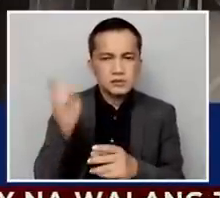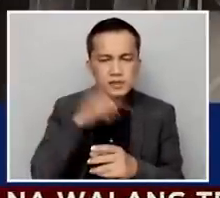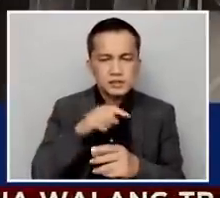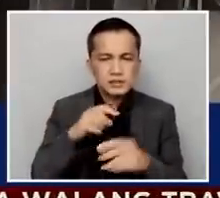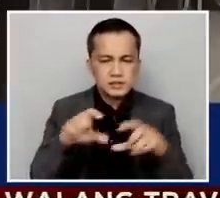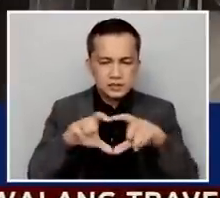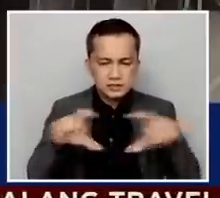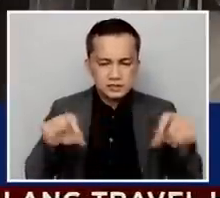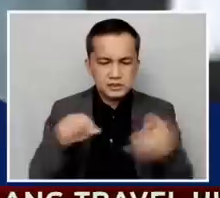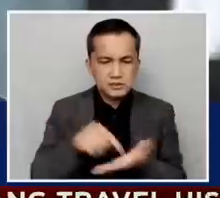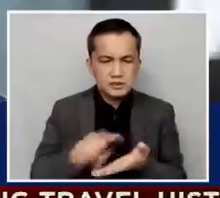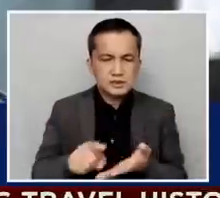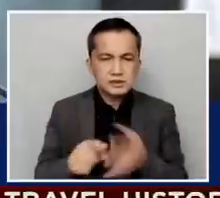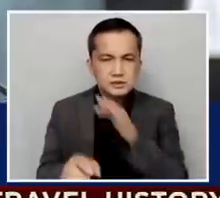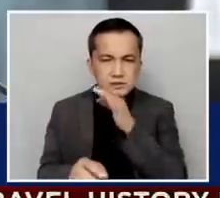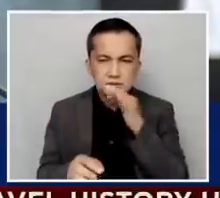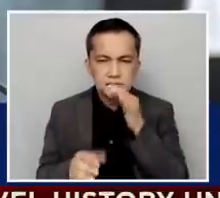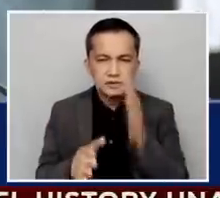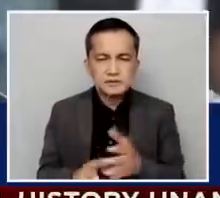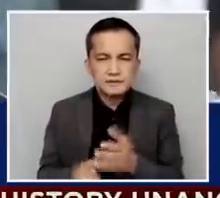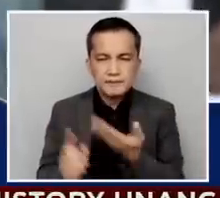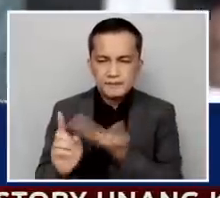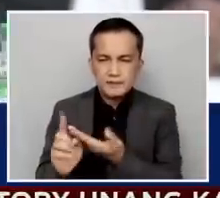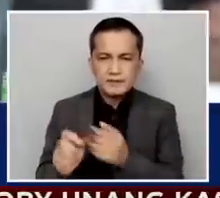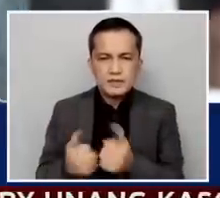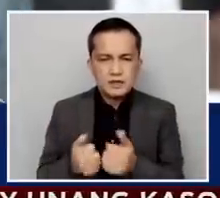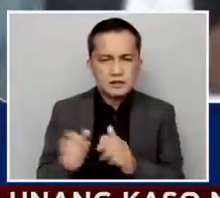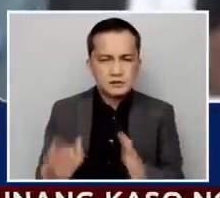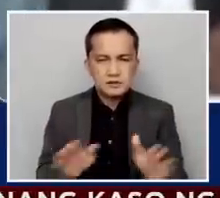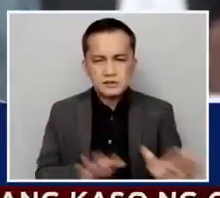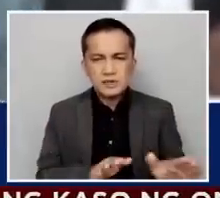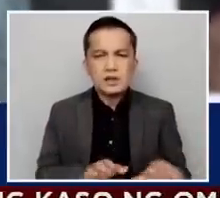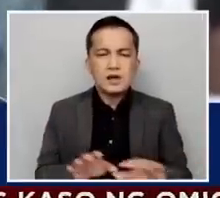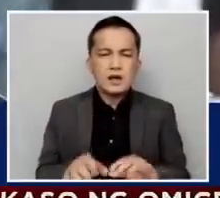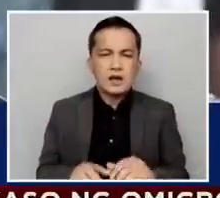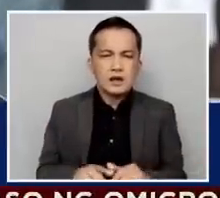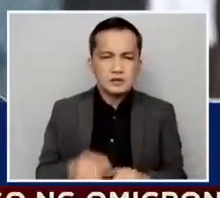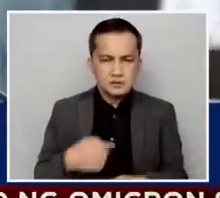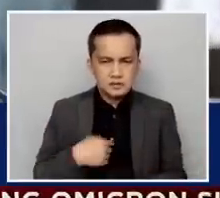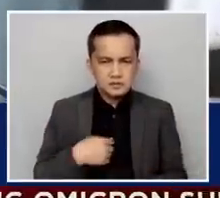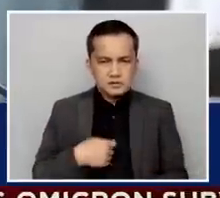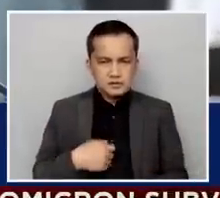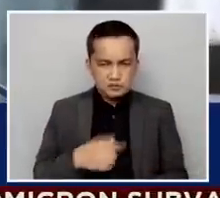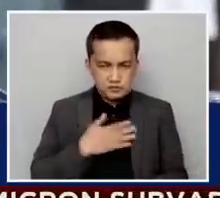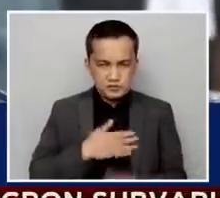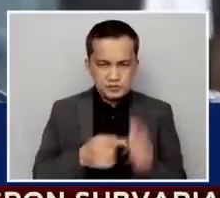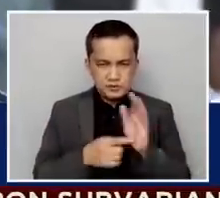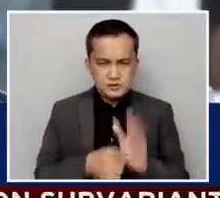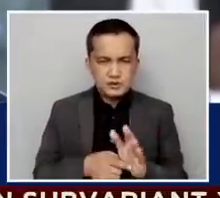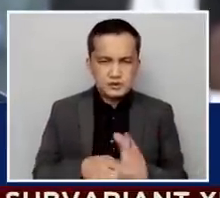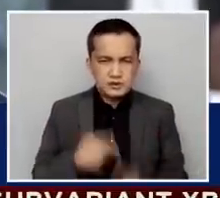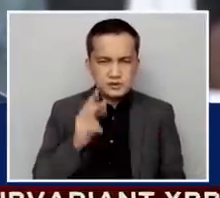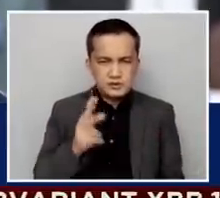sa mga magsasaka. Paano nasettle na sa akin pa nga eh? Gusto mong ipakita ko sa iyo mga 30 ito